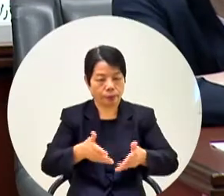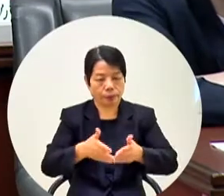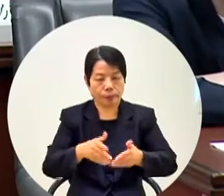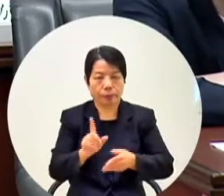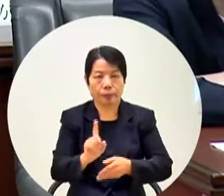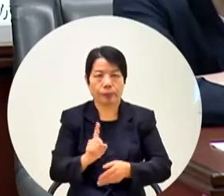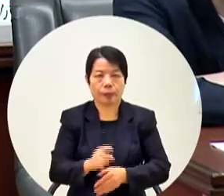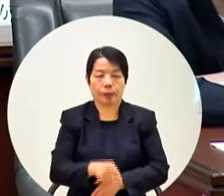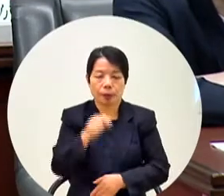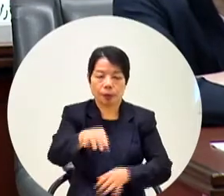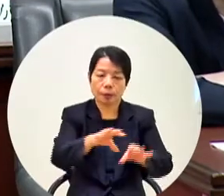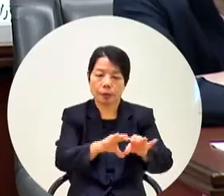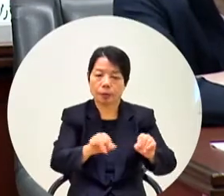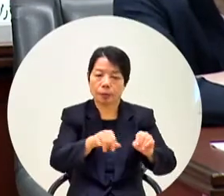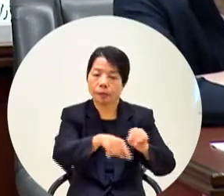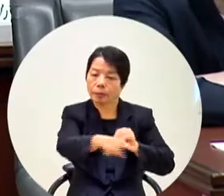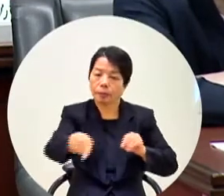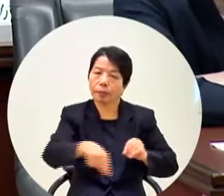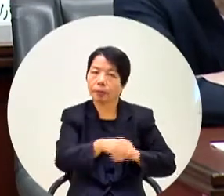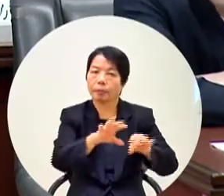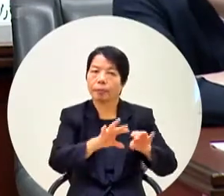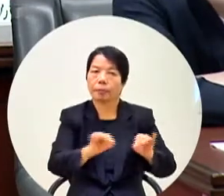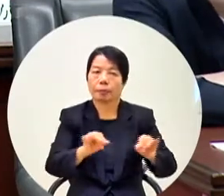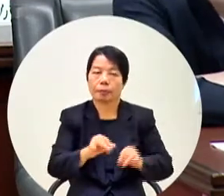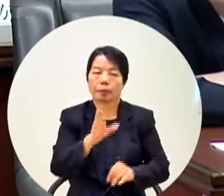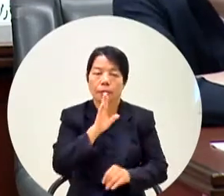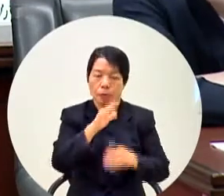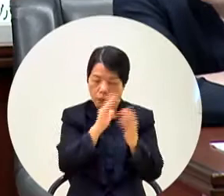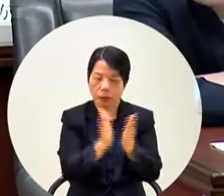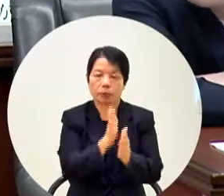因为遮个地啊，拢总是